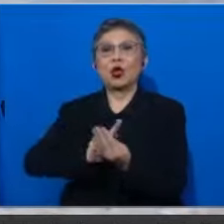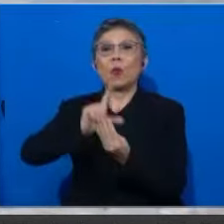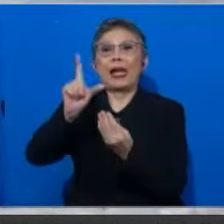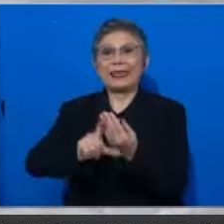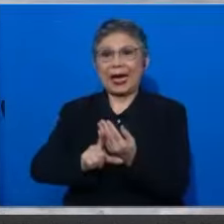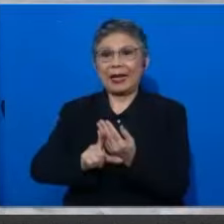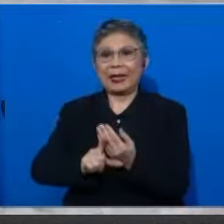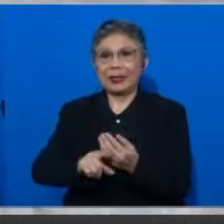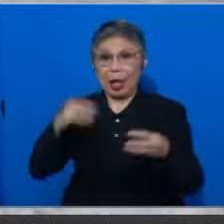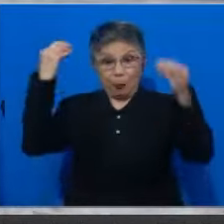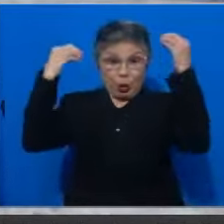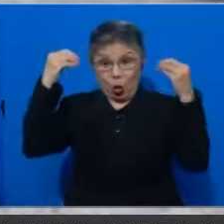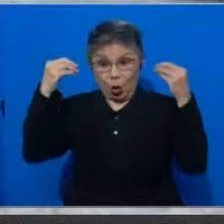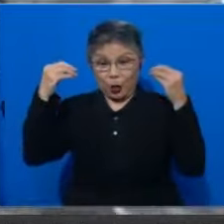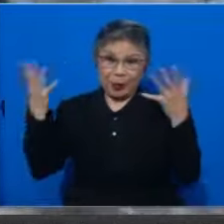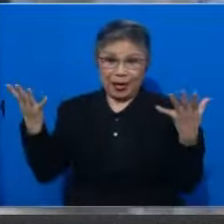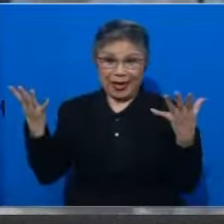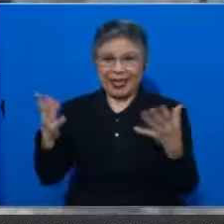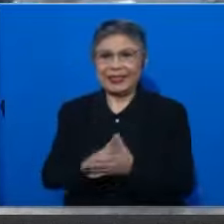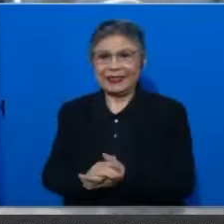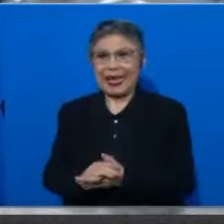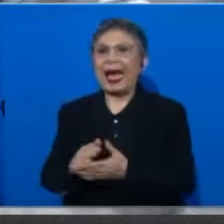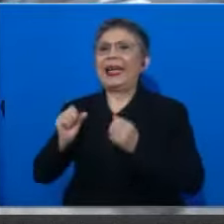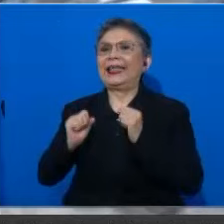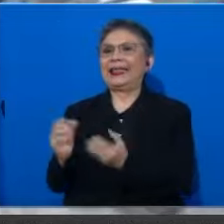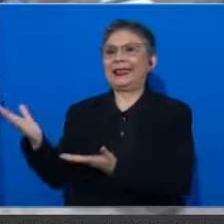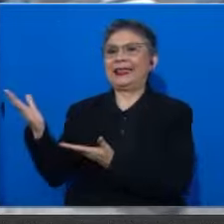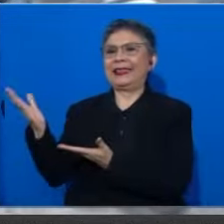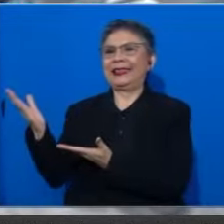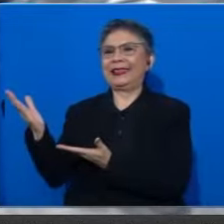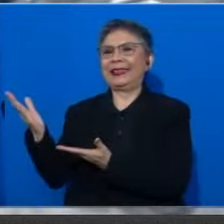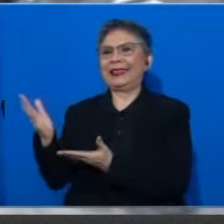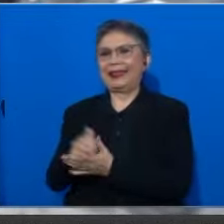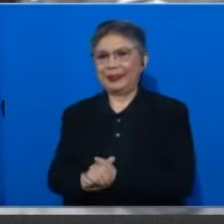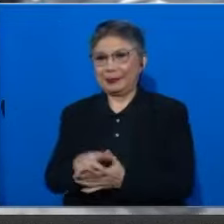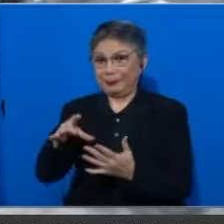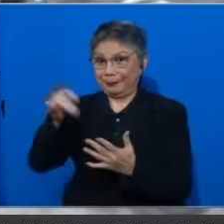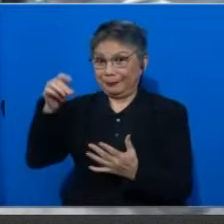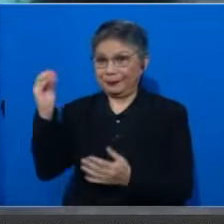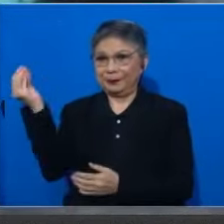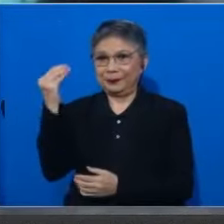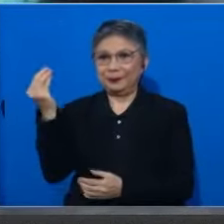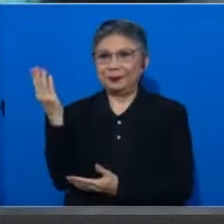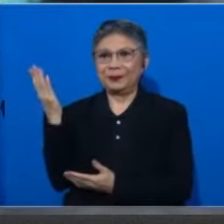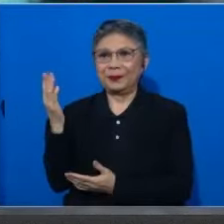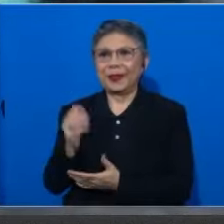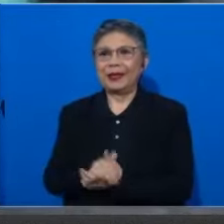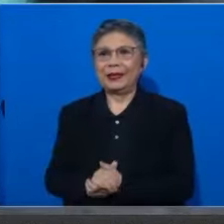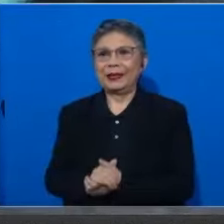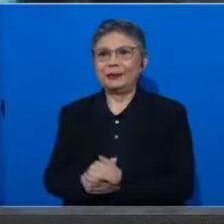Masih bingung bagaimana harus menghabiskan waktu libur panjang pada akhir pekan ini? Berwisata ke sini